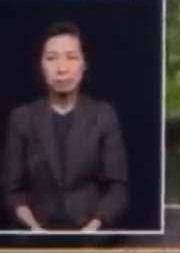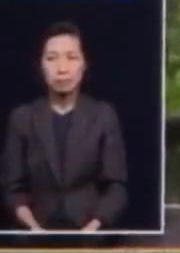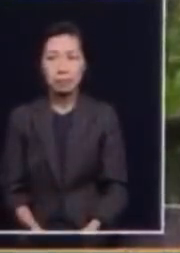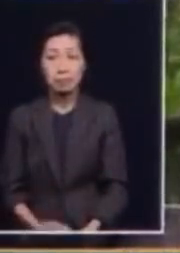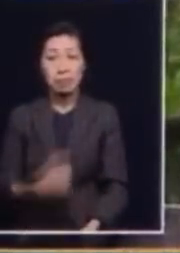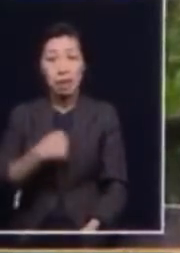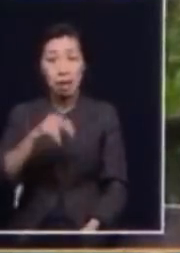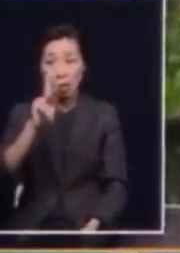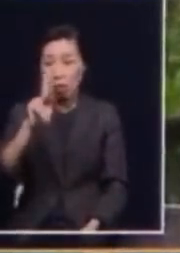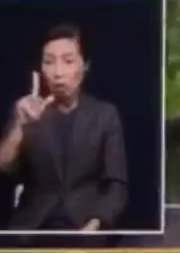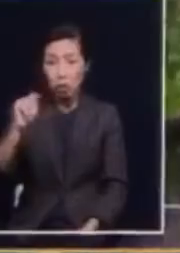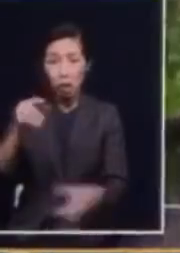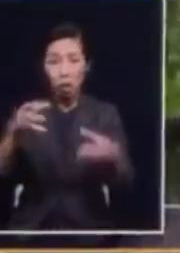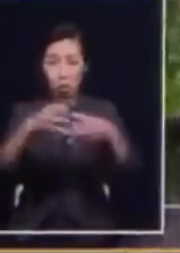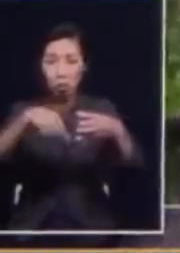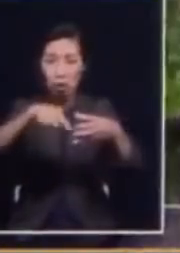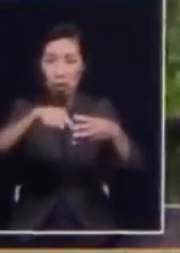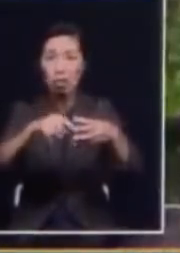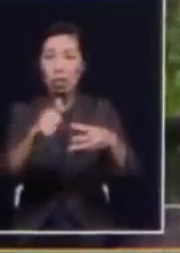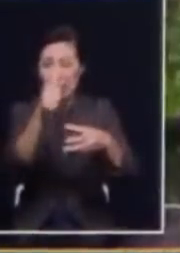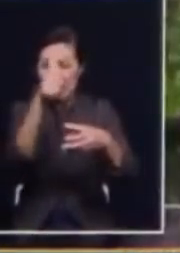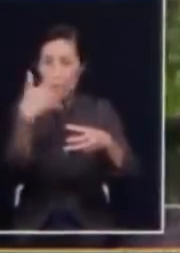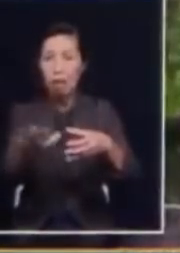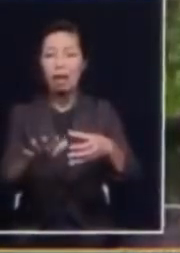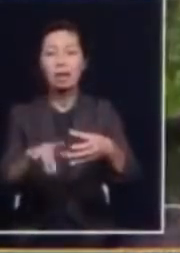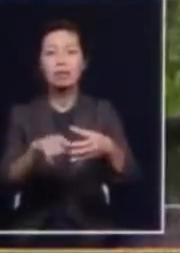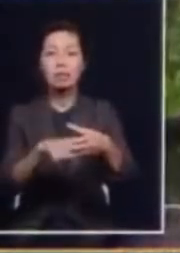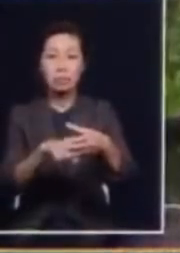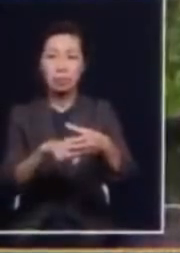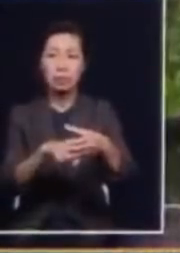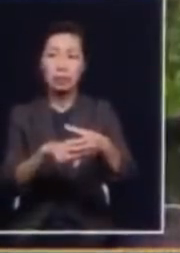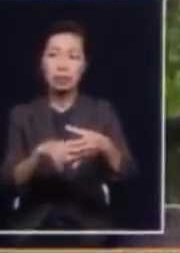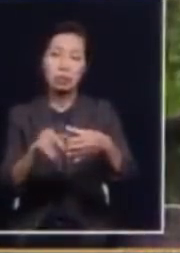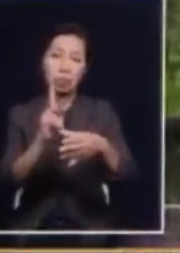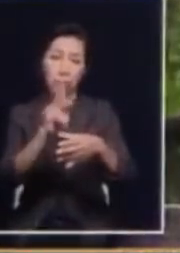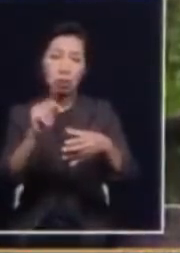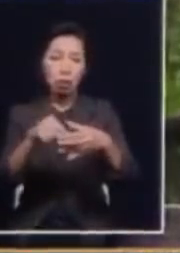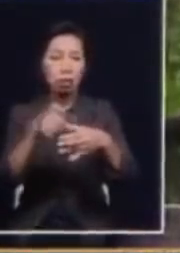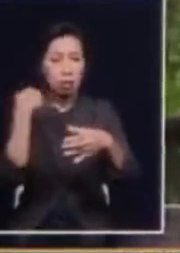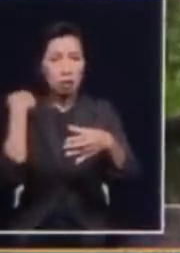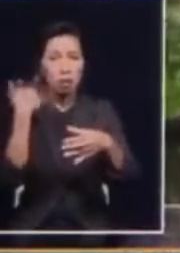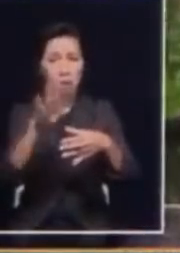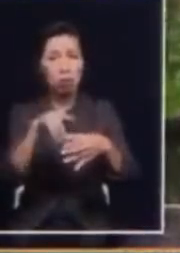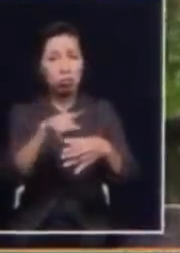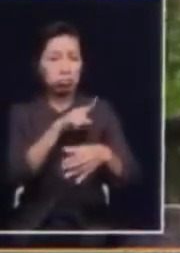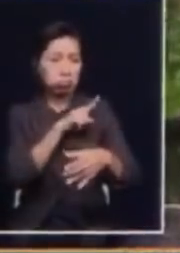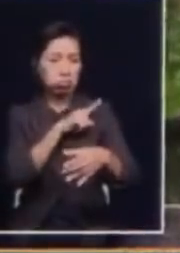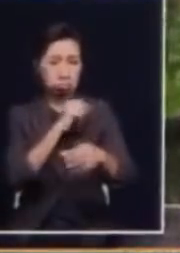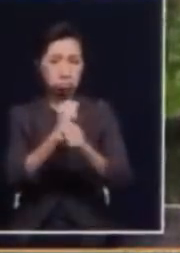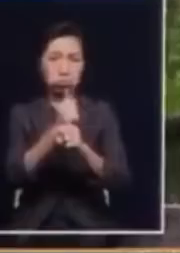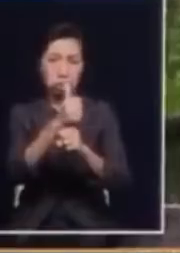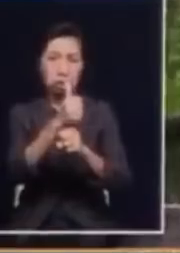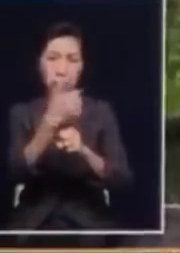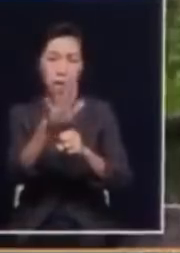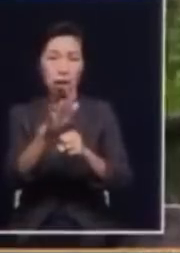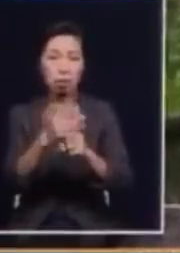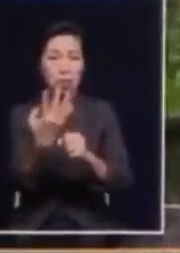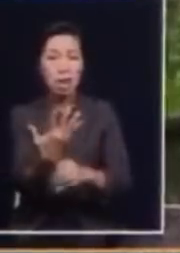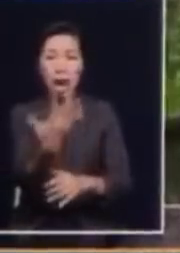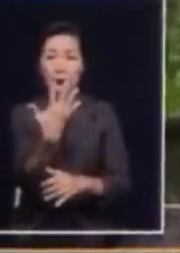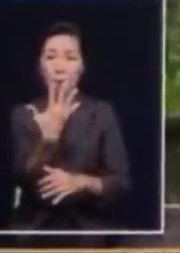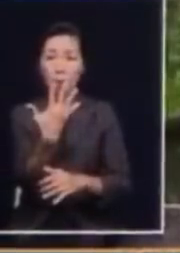กกต.เขาก็อยู่ของเขาดีแล้วเนี่ยใช่ไหมเขาอยู่ของเขาดีเนี่ยเขาก็ทำหน้าที่ของเขาดีมี5ค